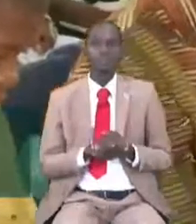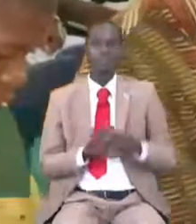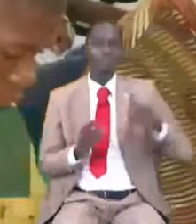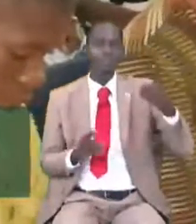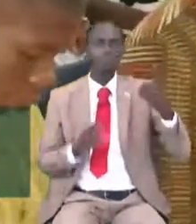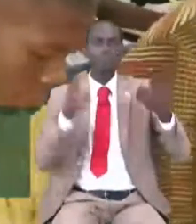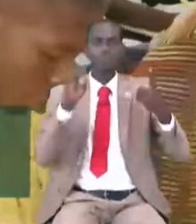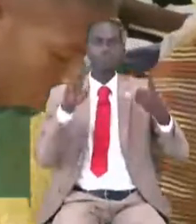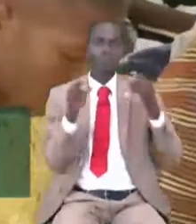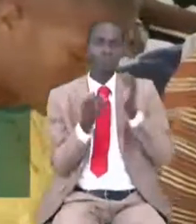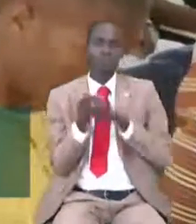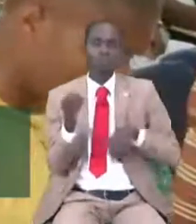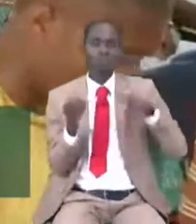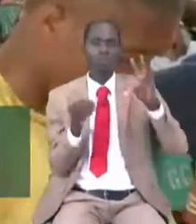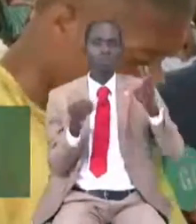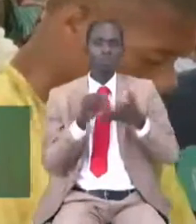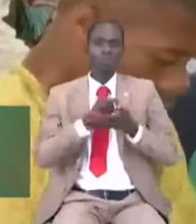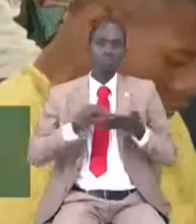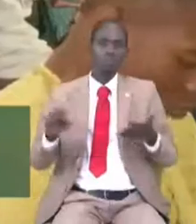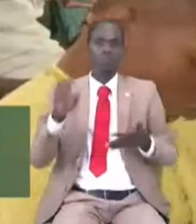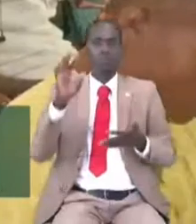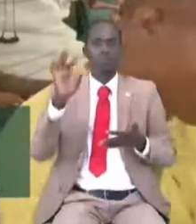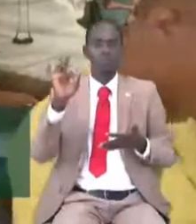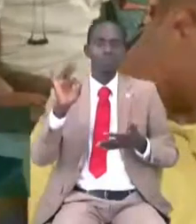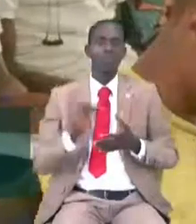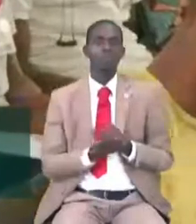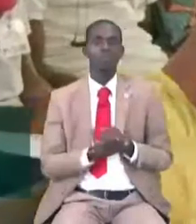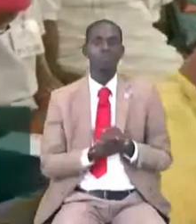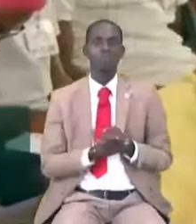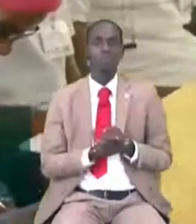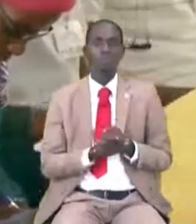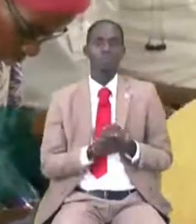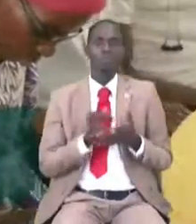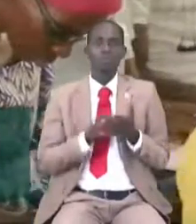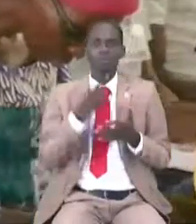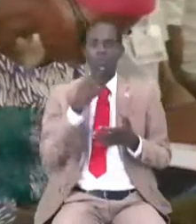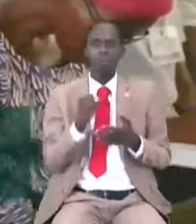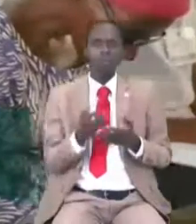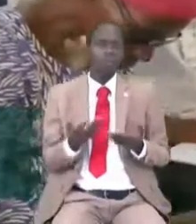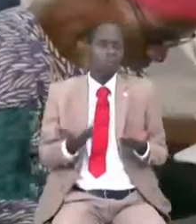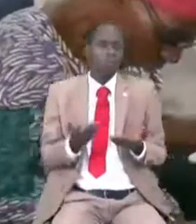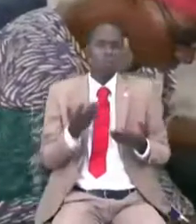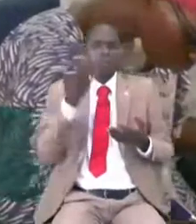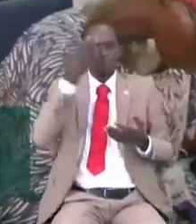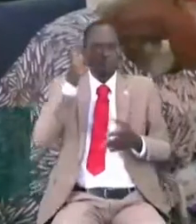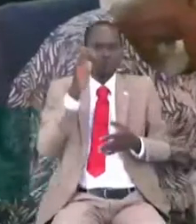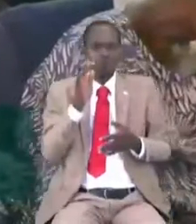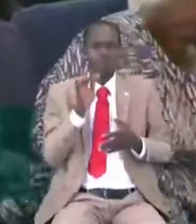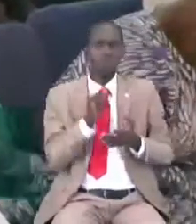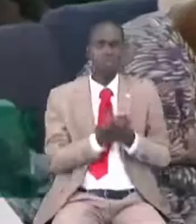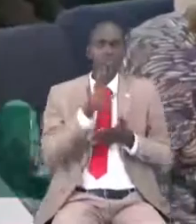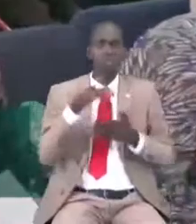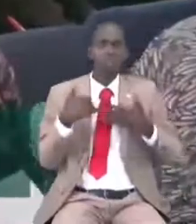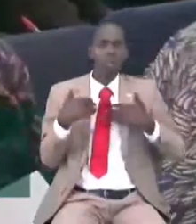19. Ne savez-vous pas que votre corps est le temple du Saint-Esprit qui est en